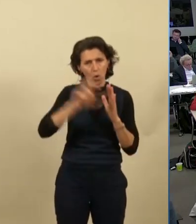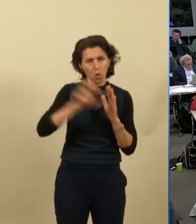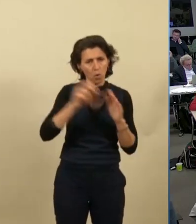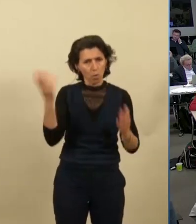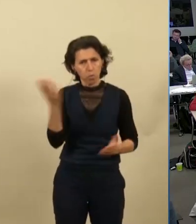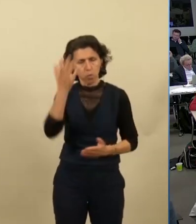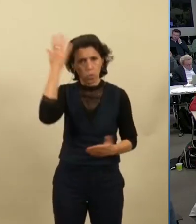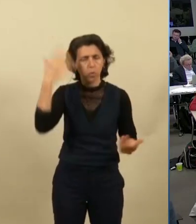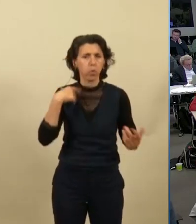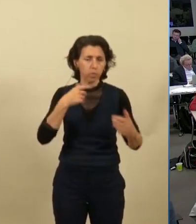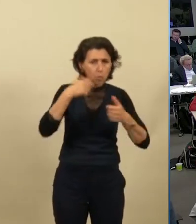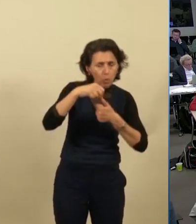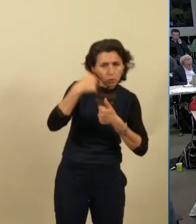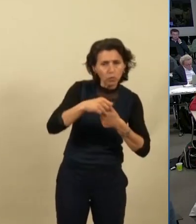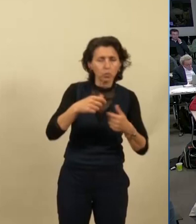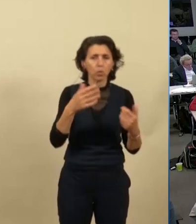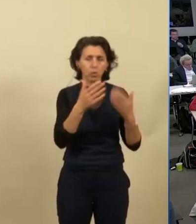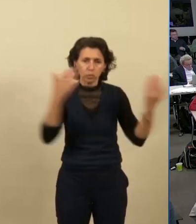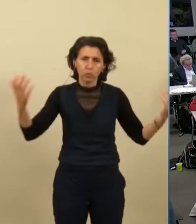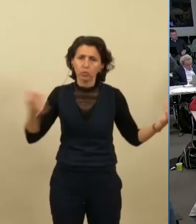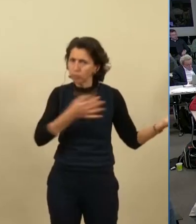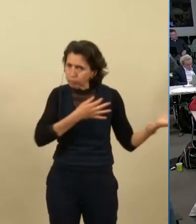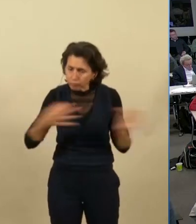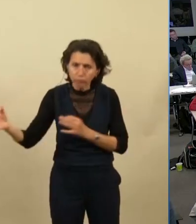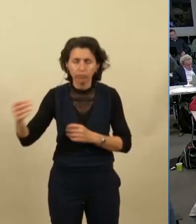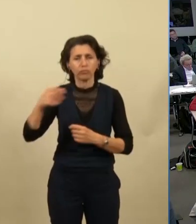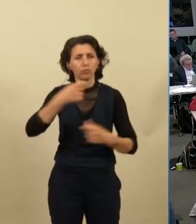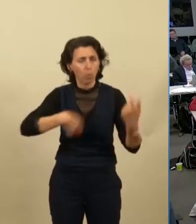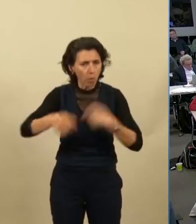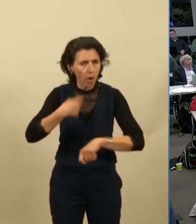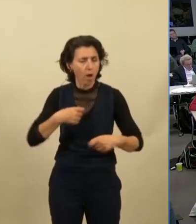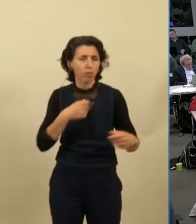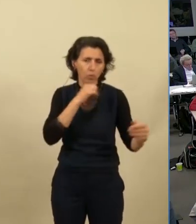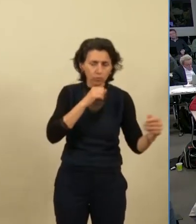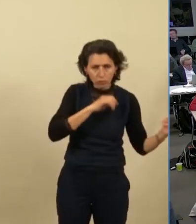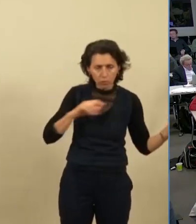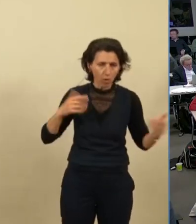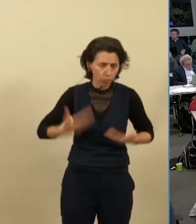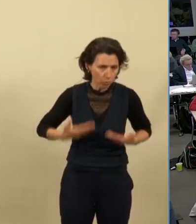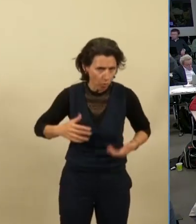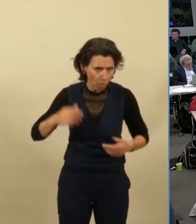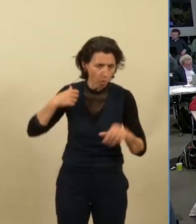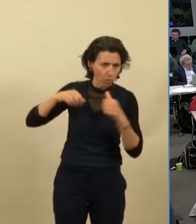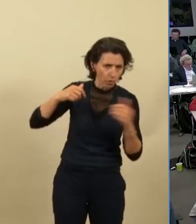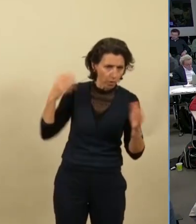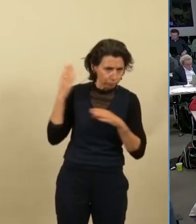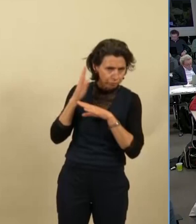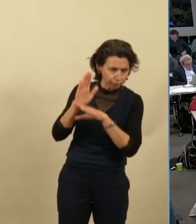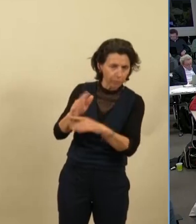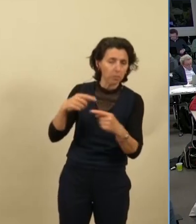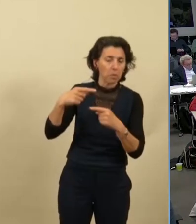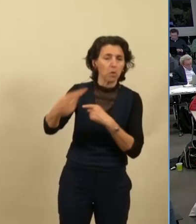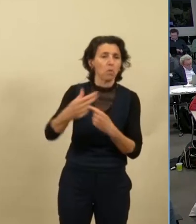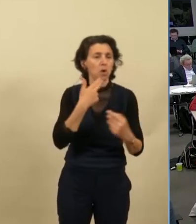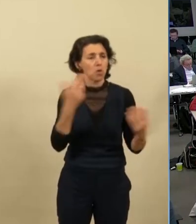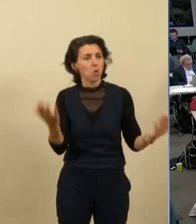temporaires variées qui vont de l'ancien au contemporain en passant par le moderne s'engage de qualité et de représentativité de toutes les possibilités